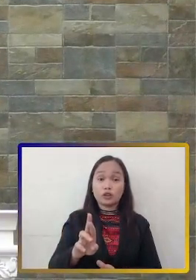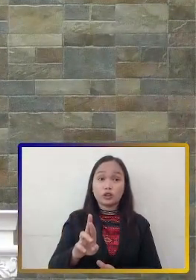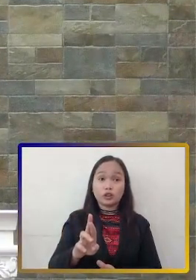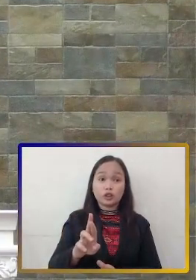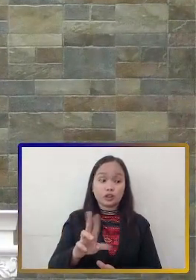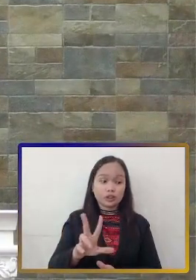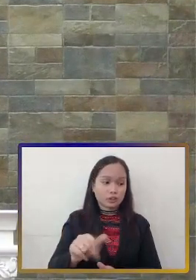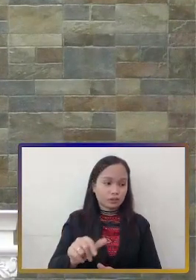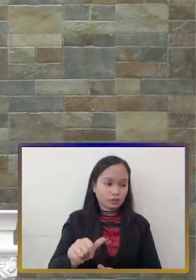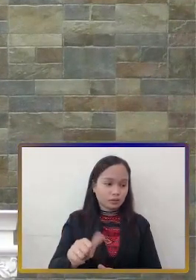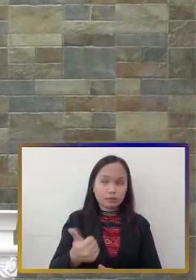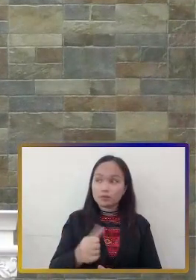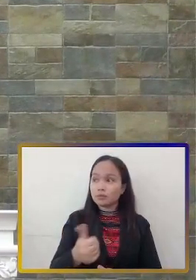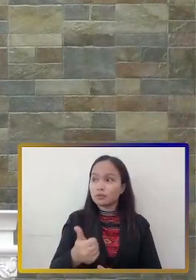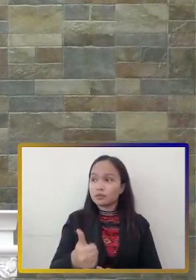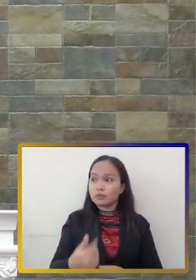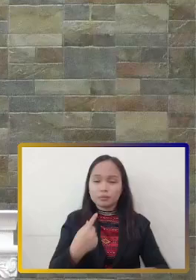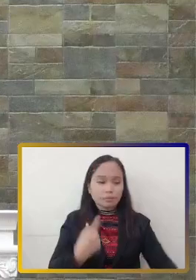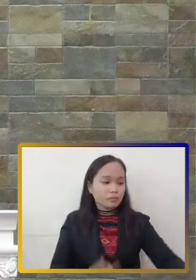All right?